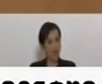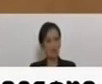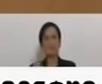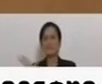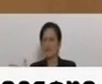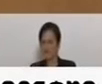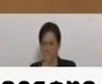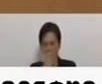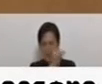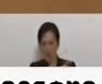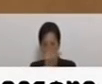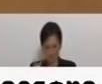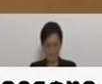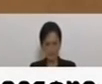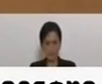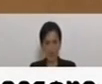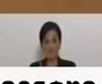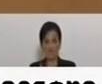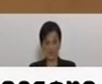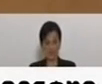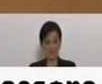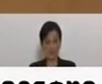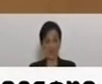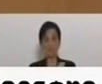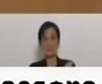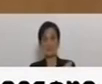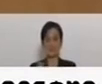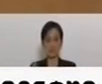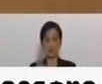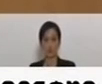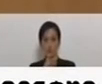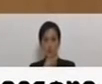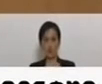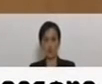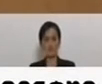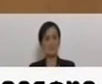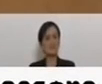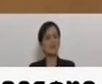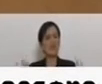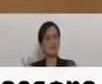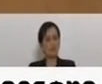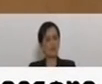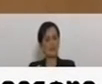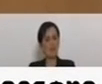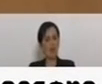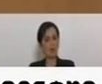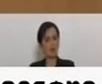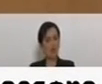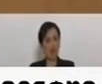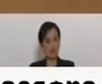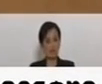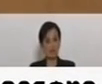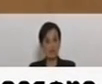იმ ადამიანის სახელითაც, ვინც დღეს საბჭოთა რეჟიმისგან თავისუფალი სამყაროს ნაწილია. გზა,